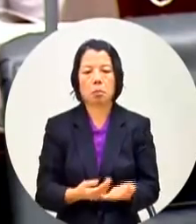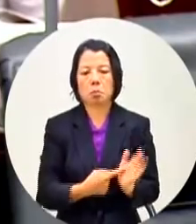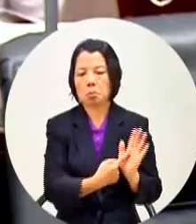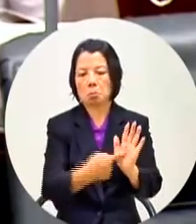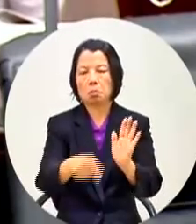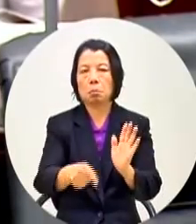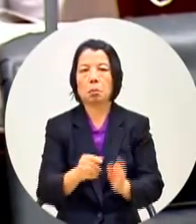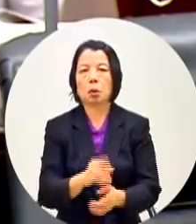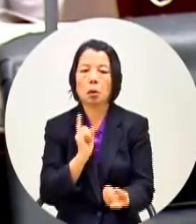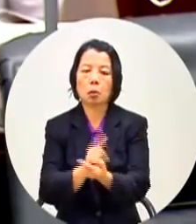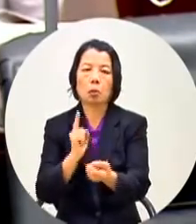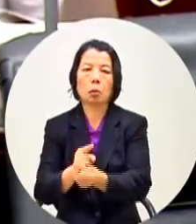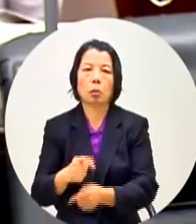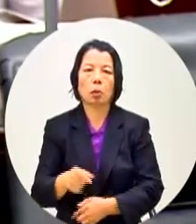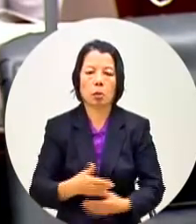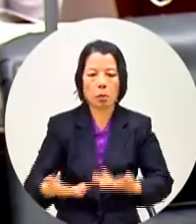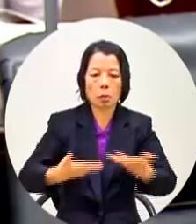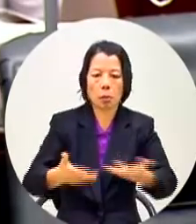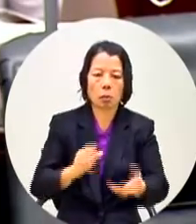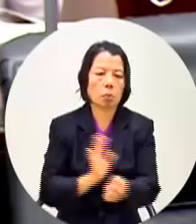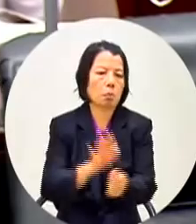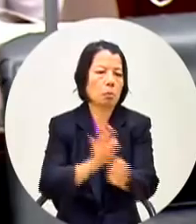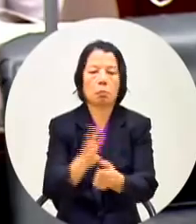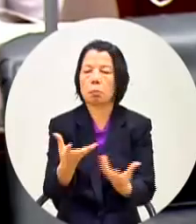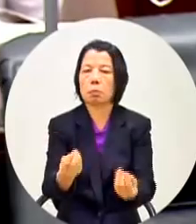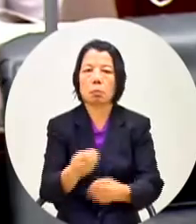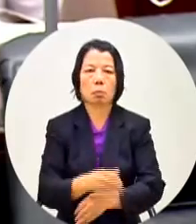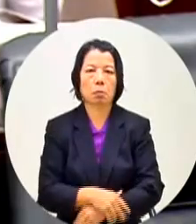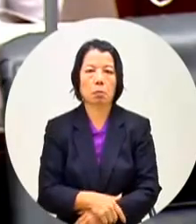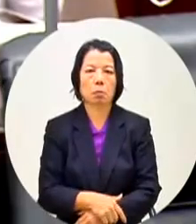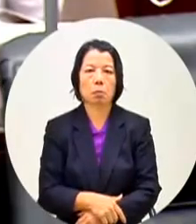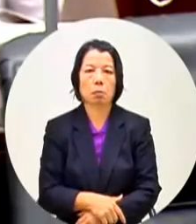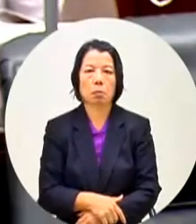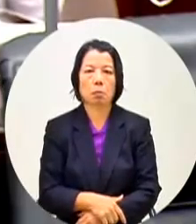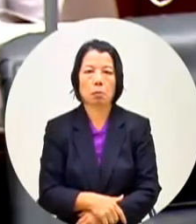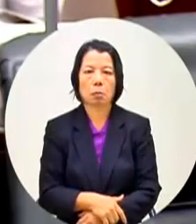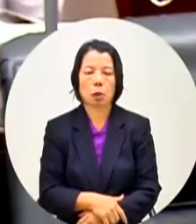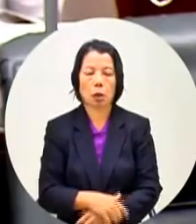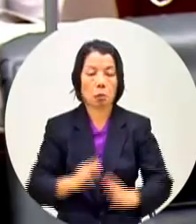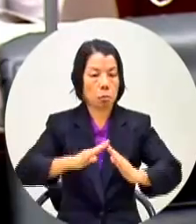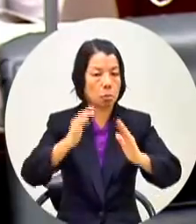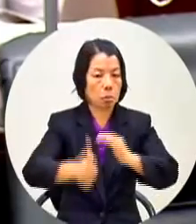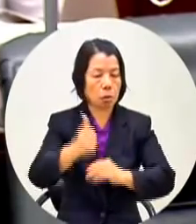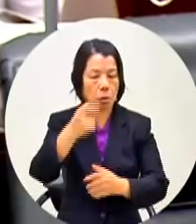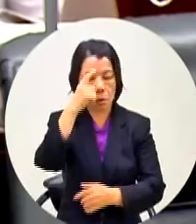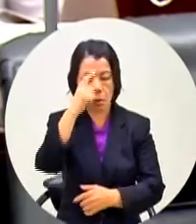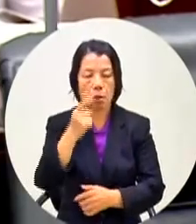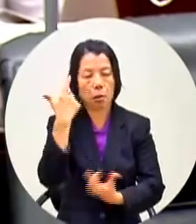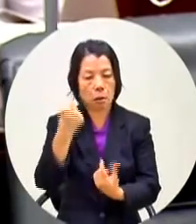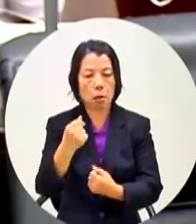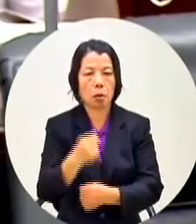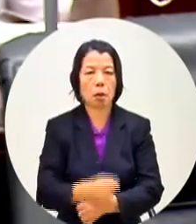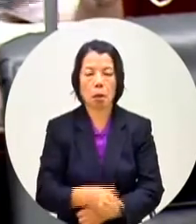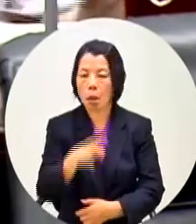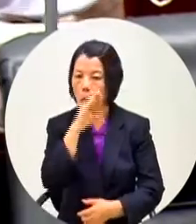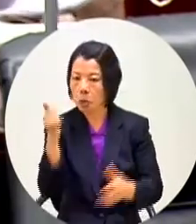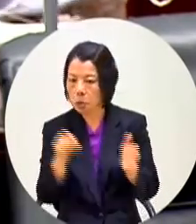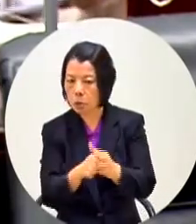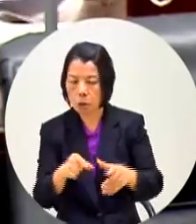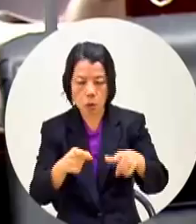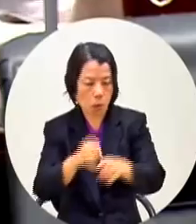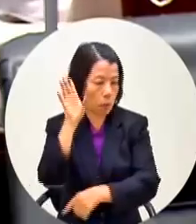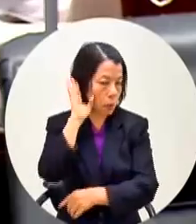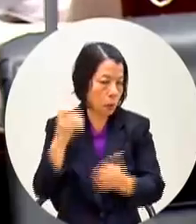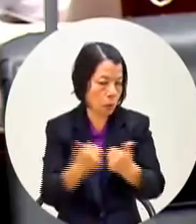全没有帮助啊！希望，然后包括市长也希望市长可以真的回去看一下公听会上面大家在讨论什么，因为其